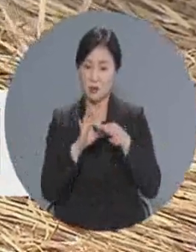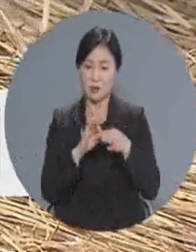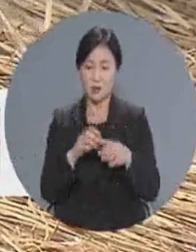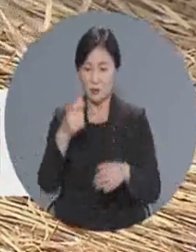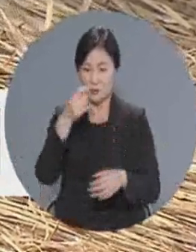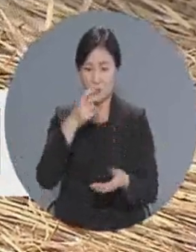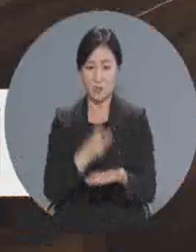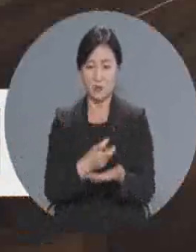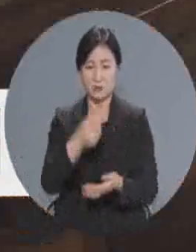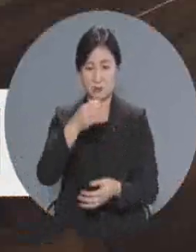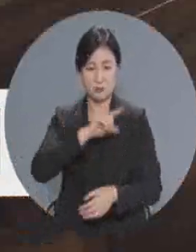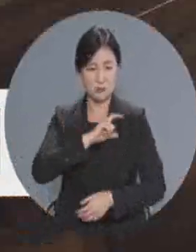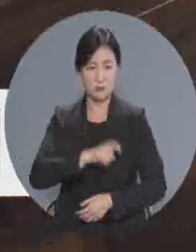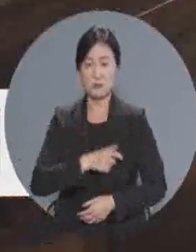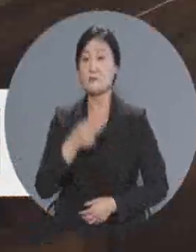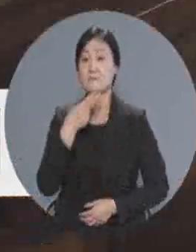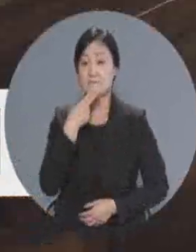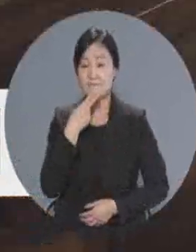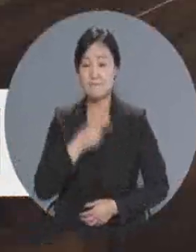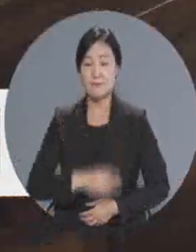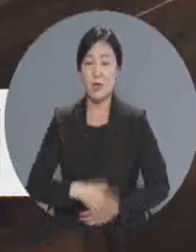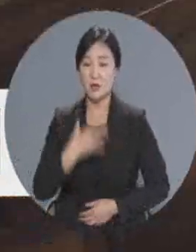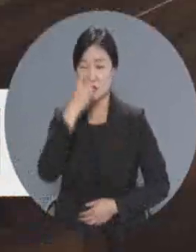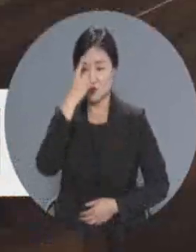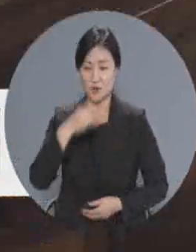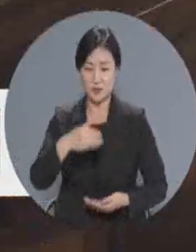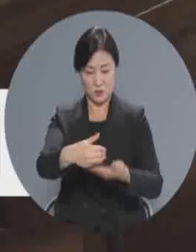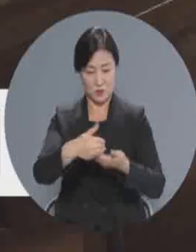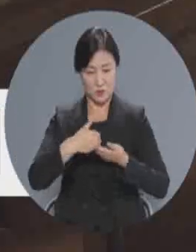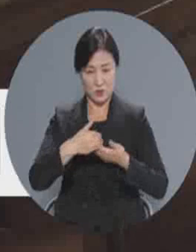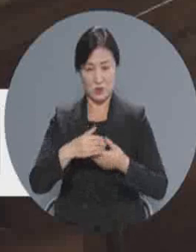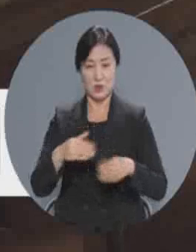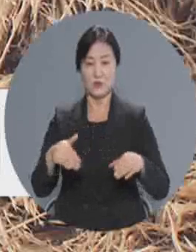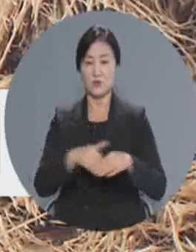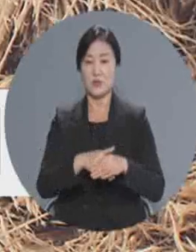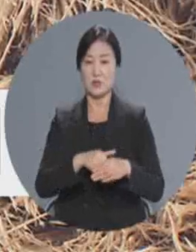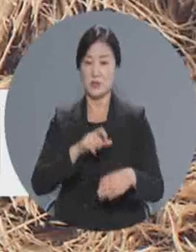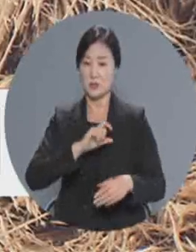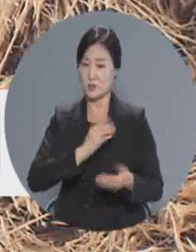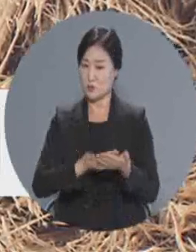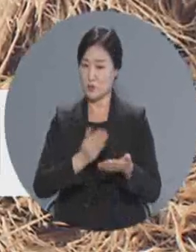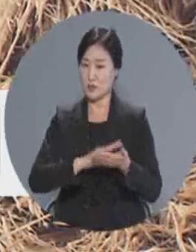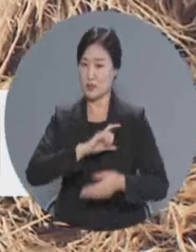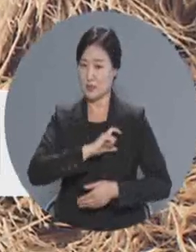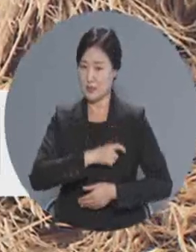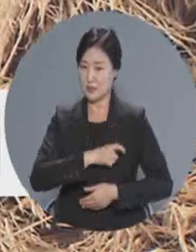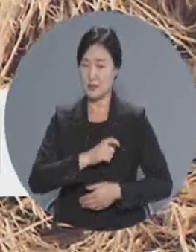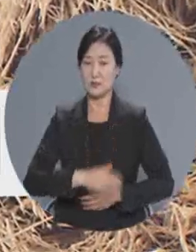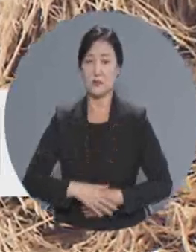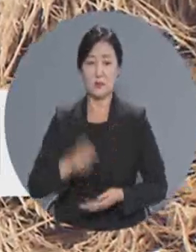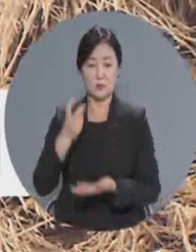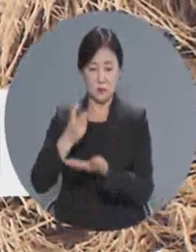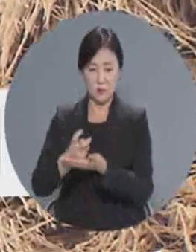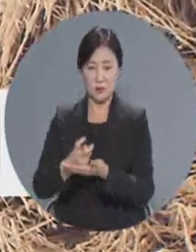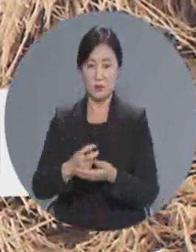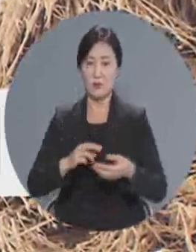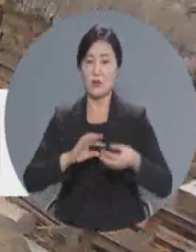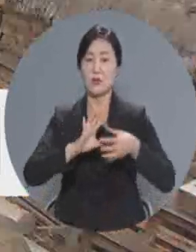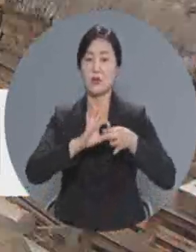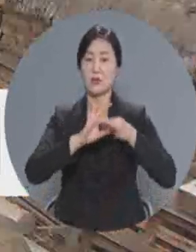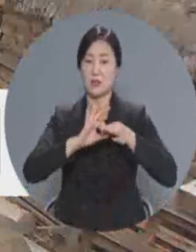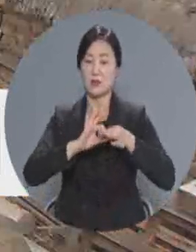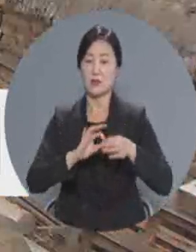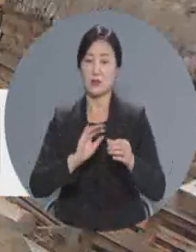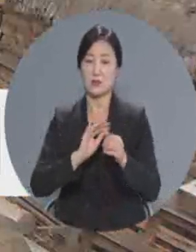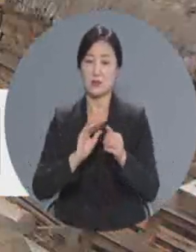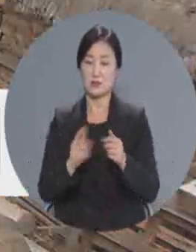없었습니다. 게다가 순천시가 요구하는 문화재 수리 자격증은 문화재 관련법상 이영잇기 사업을